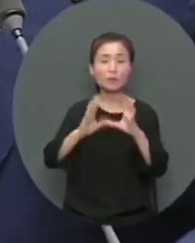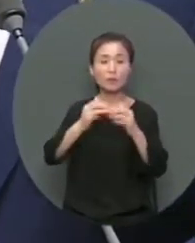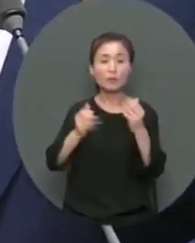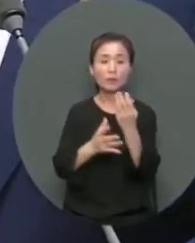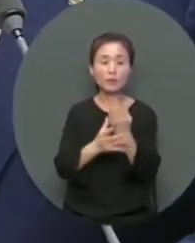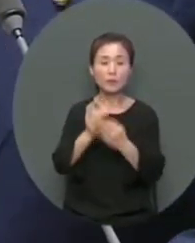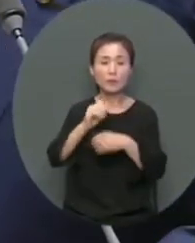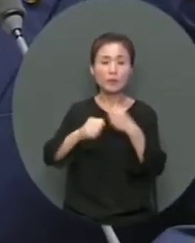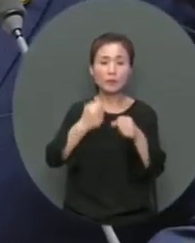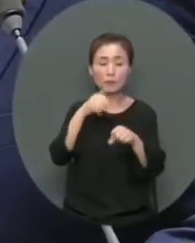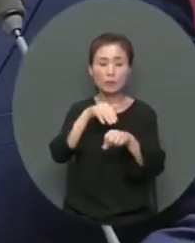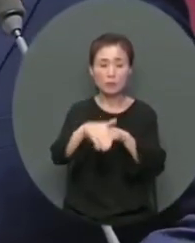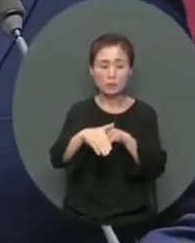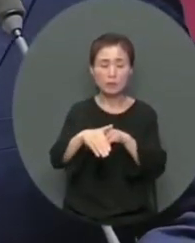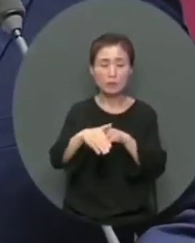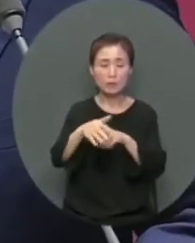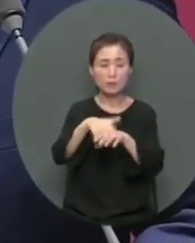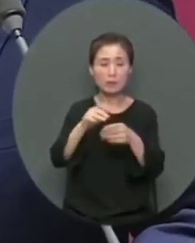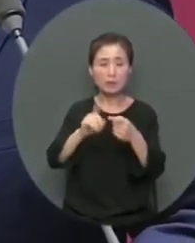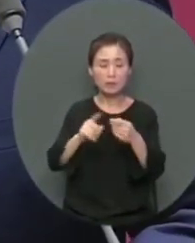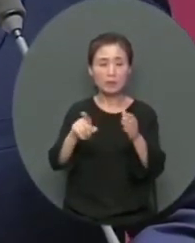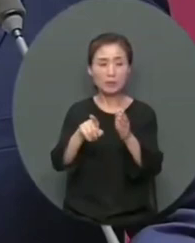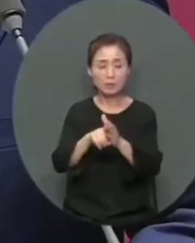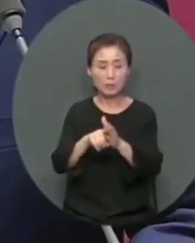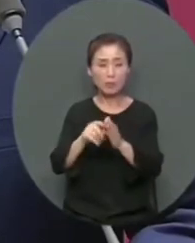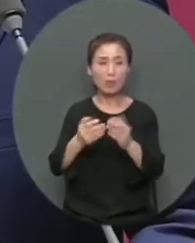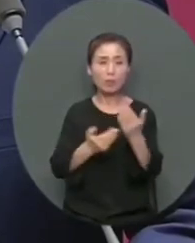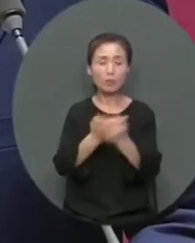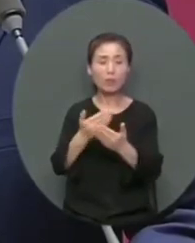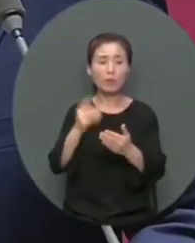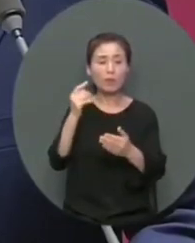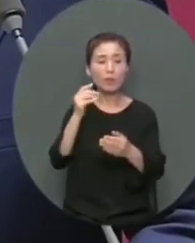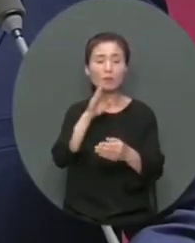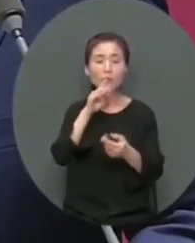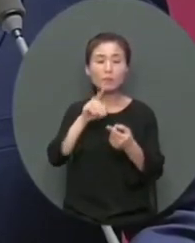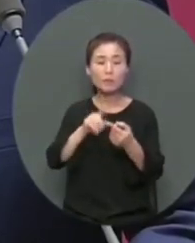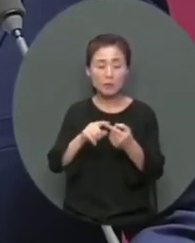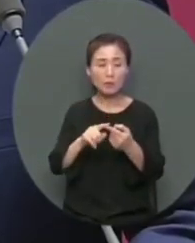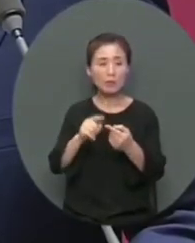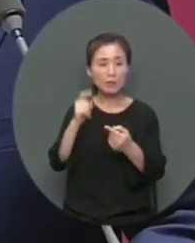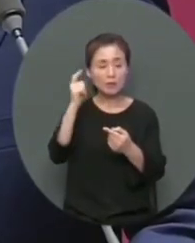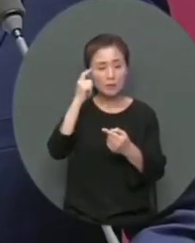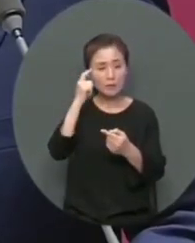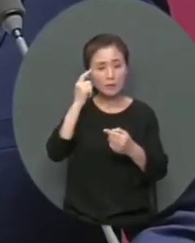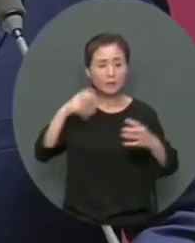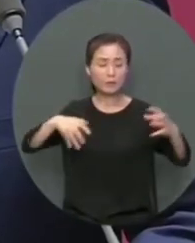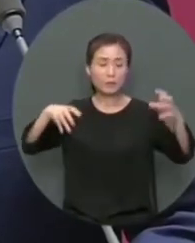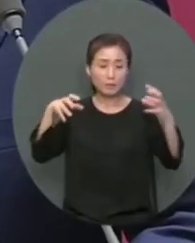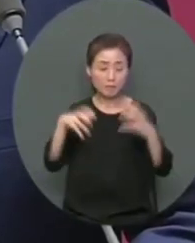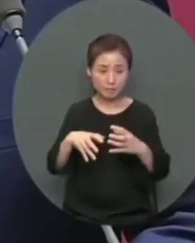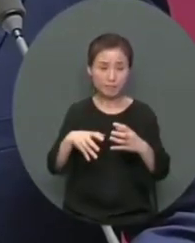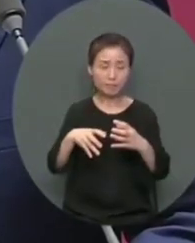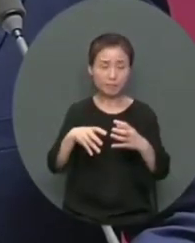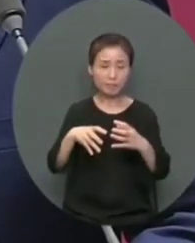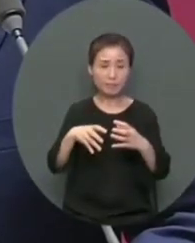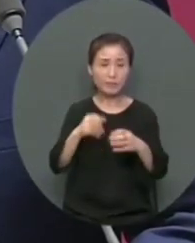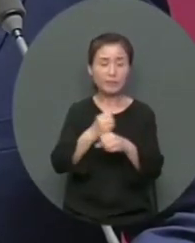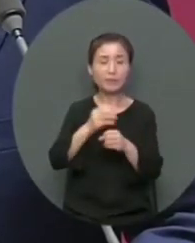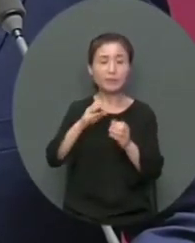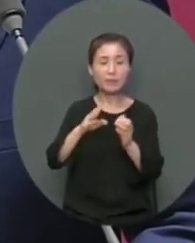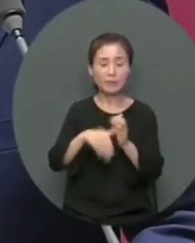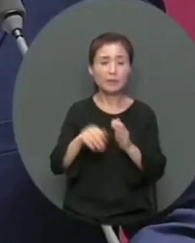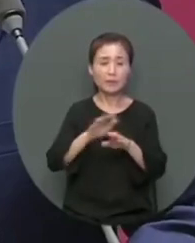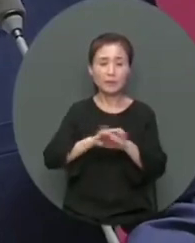체제에 대한 신념 공유, 합리적 정책 비판, 건설적 협력이 전제되어야 잘 추진될 수 있다고